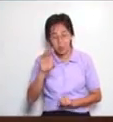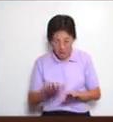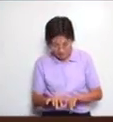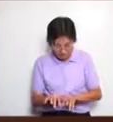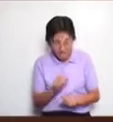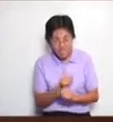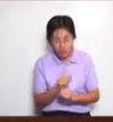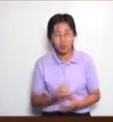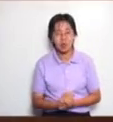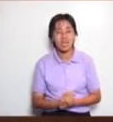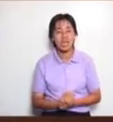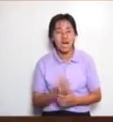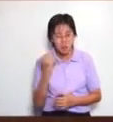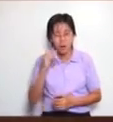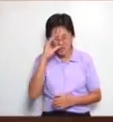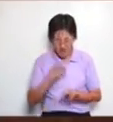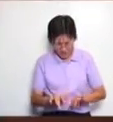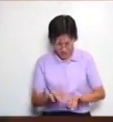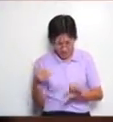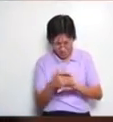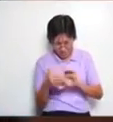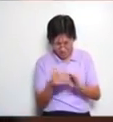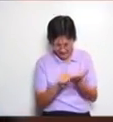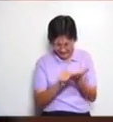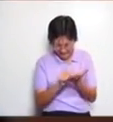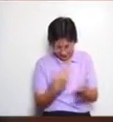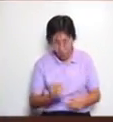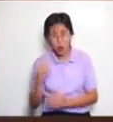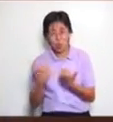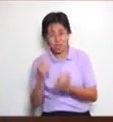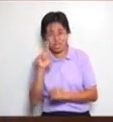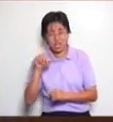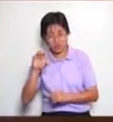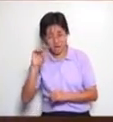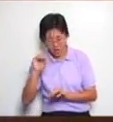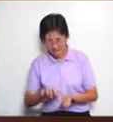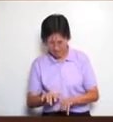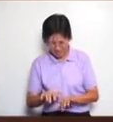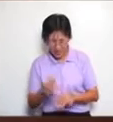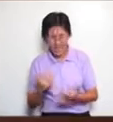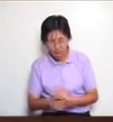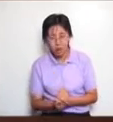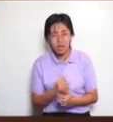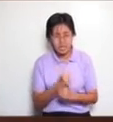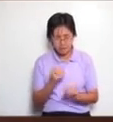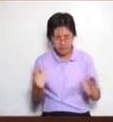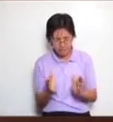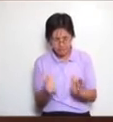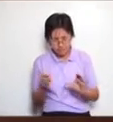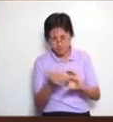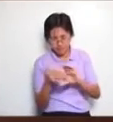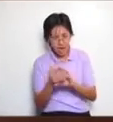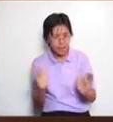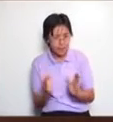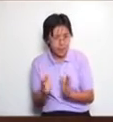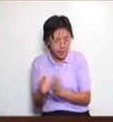หมเมอคืนกอัเดไปรอบหนึแล้ วนนี้กอัเดท 3 อีทีเพาะวาผมต้องการให้ 1 ชั่โงมักระชับที่สุผมจึงทำทกอยางดค